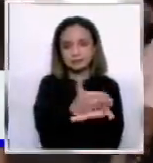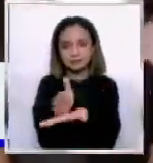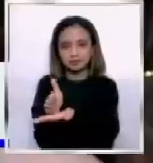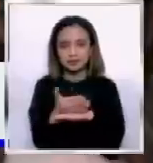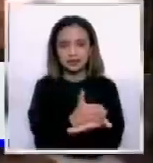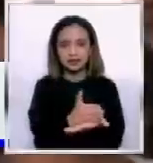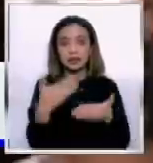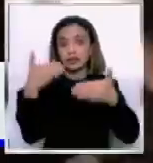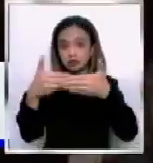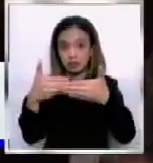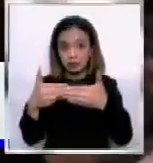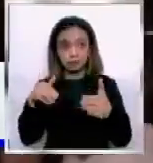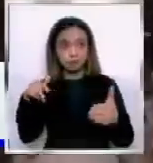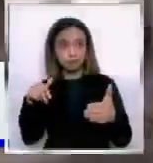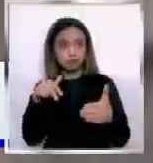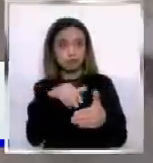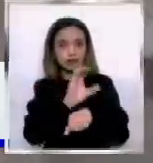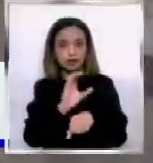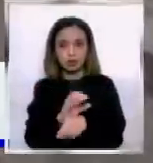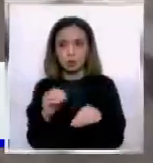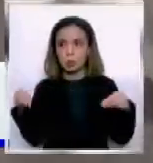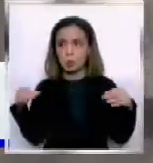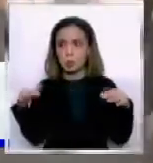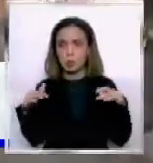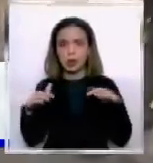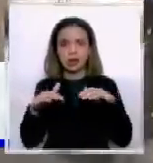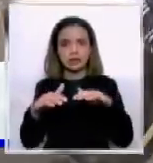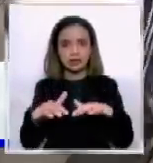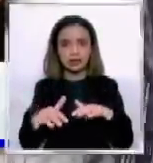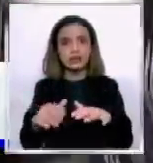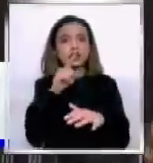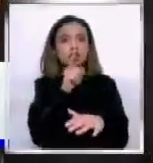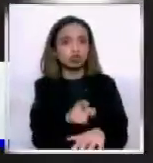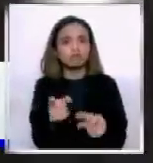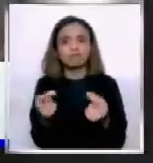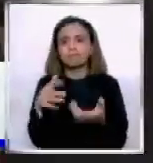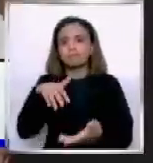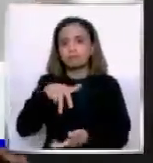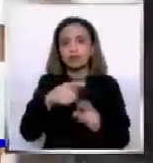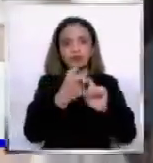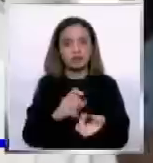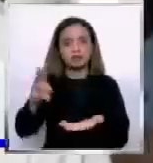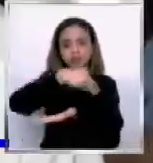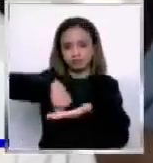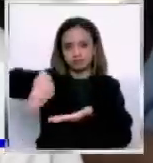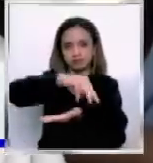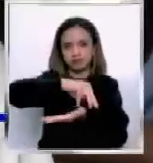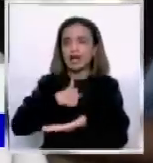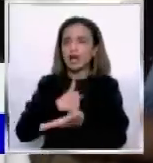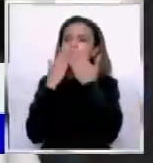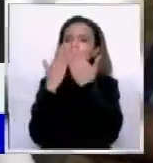sa simbahan, mas lalong kumapala mga tao. Si Christ Lium na kayapak na naglakad mula sa Mandaluyong. Nga pa salamat ako sa kanya. Niligtas